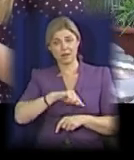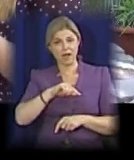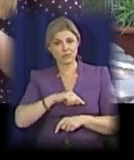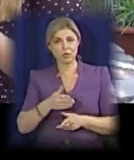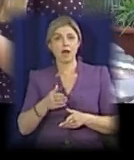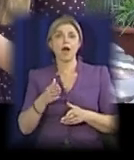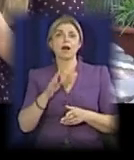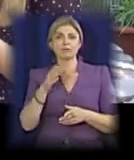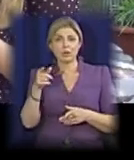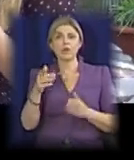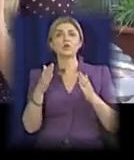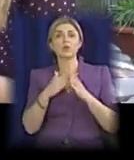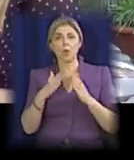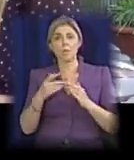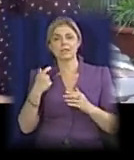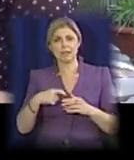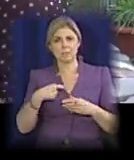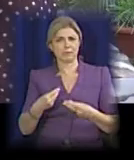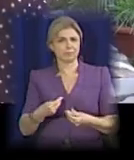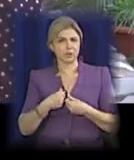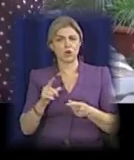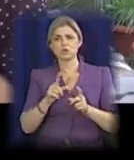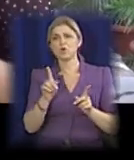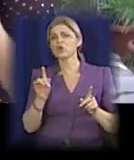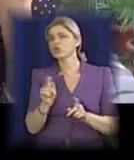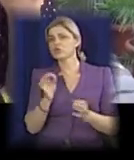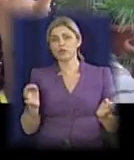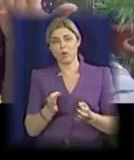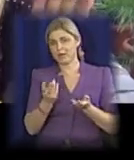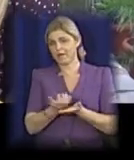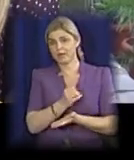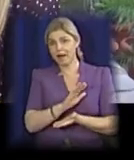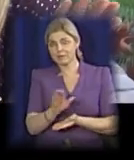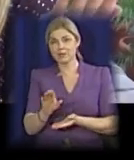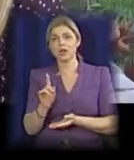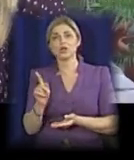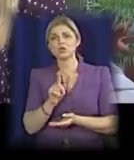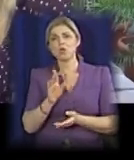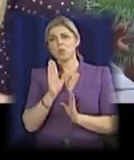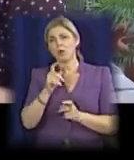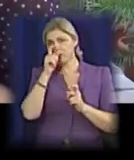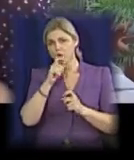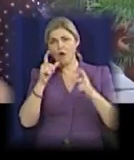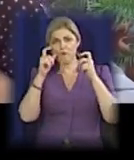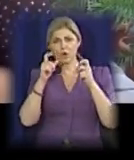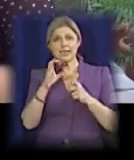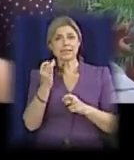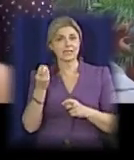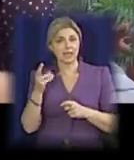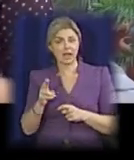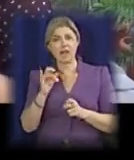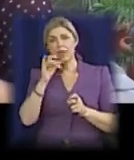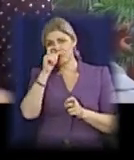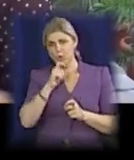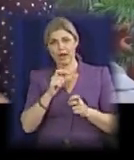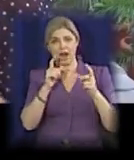вона вже вдома себе накрутила, що нічого не вдасться, що буде невдала фотосесія, невдалі кадри, то,